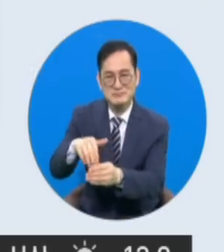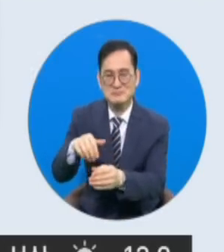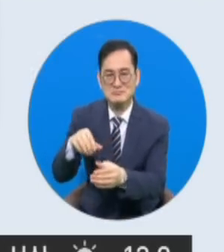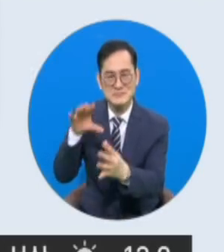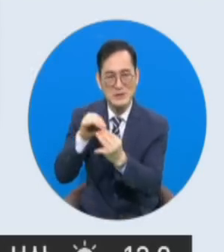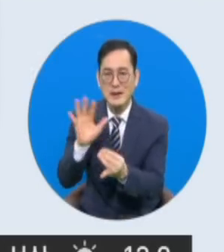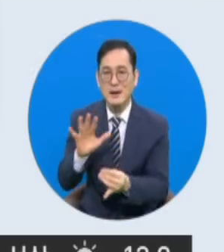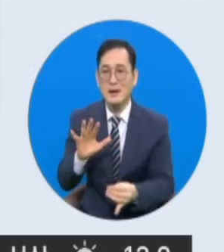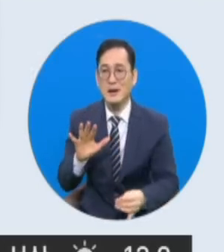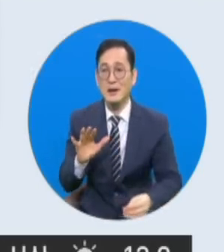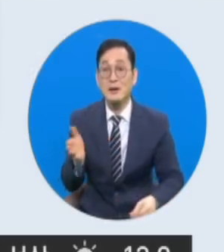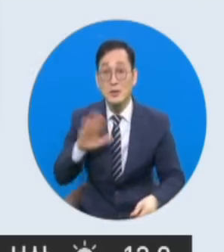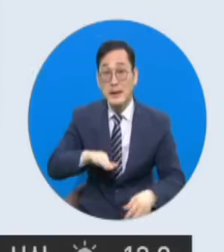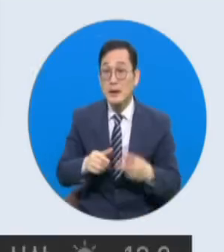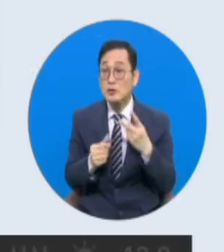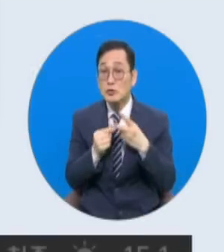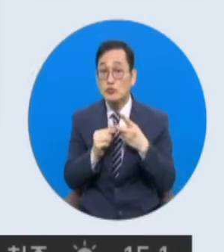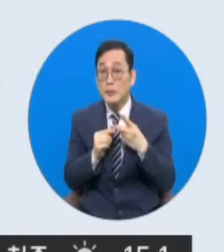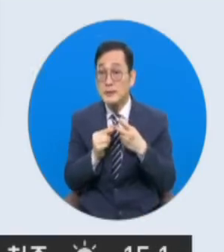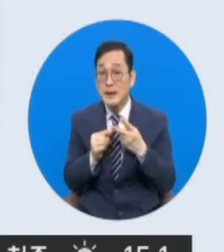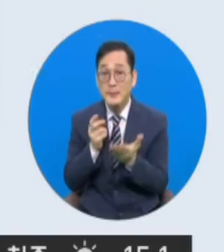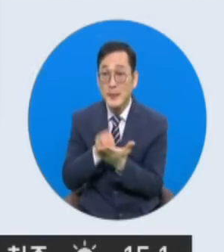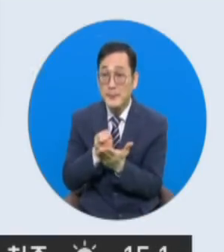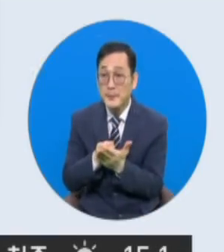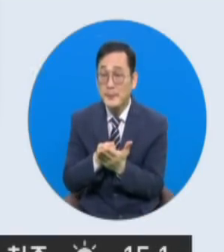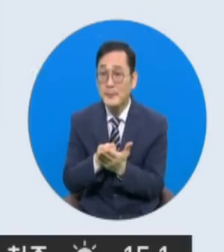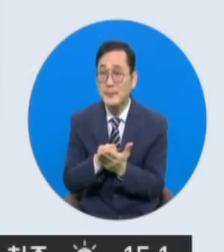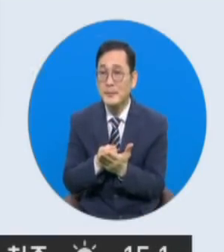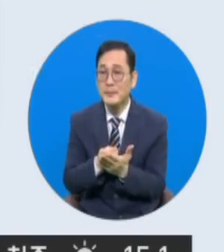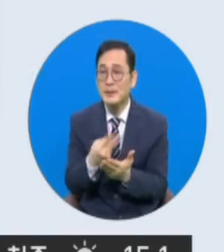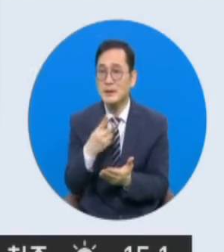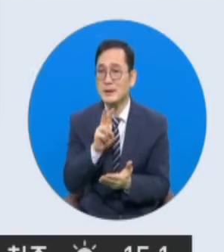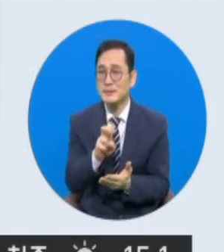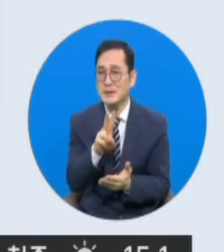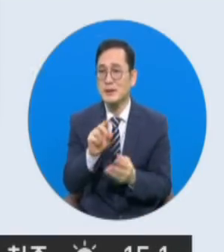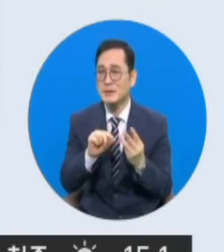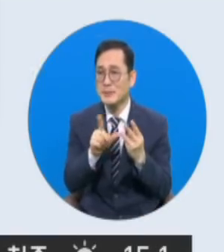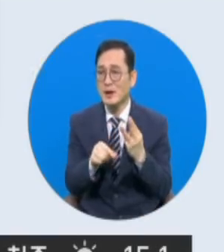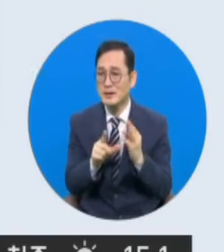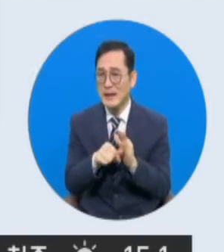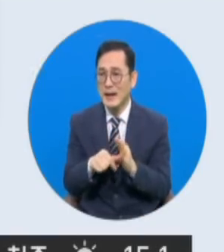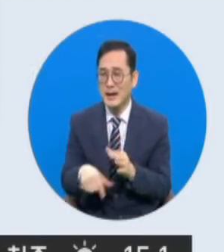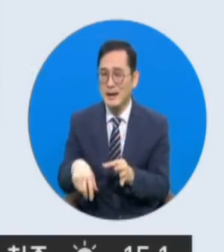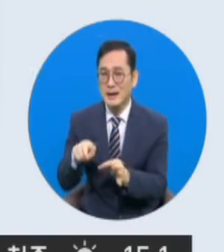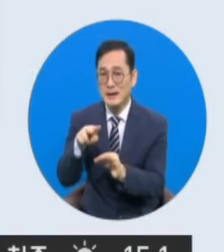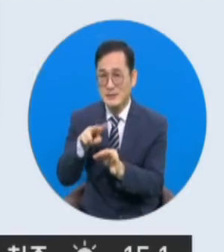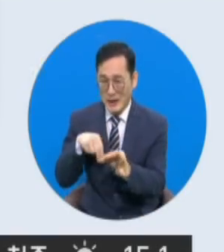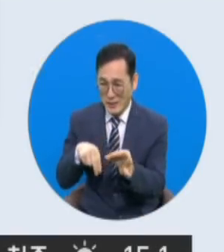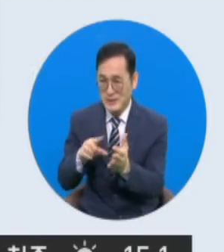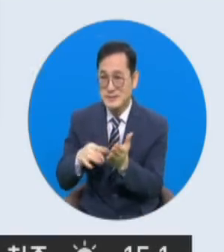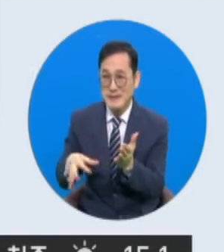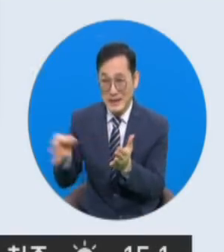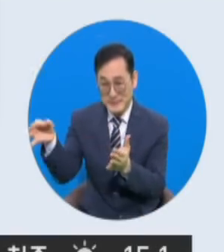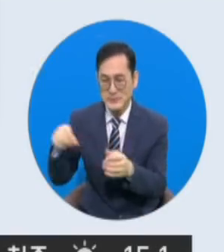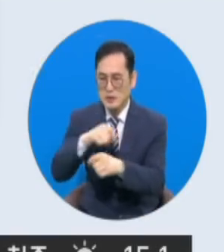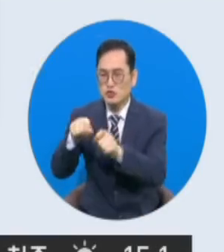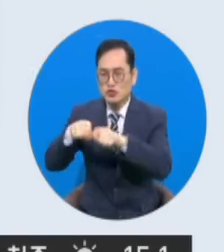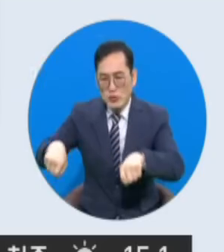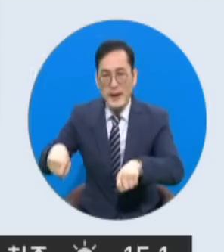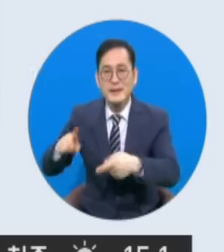1월까지 유예 개정안 에는 찬성표를 던진 것이 확인됐습니다